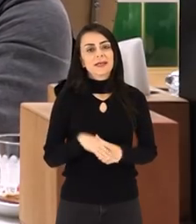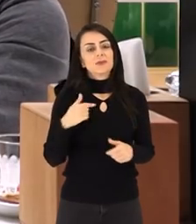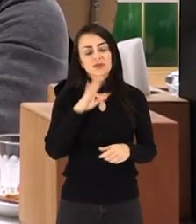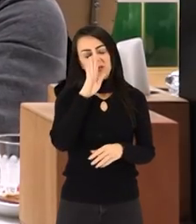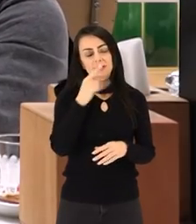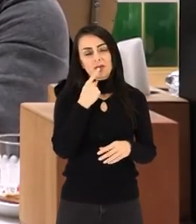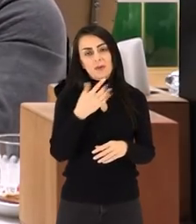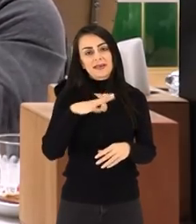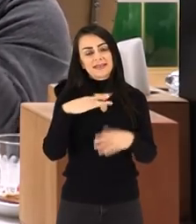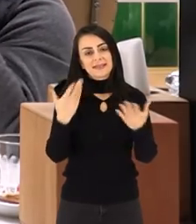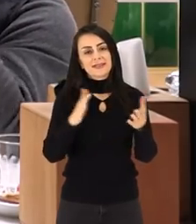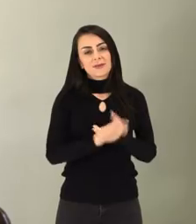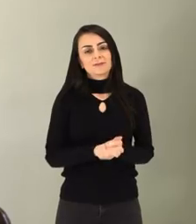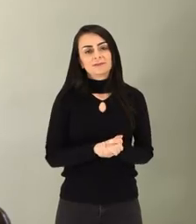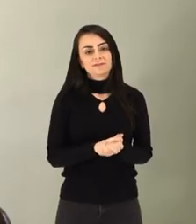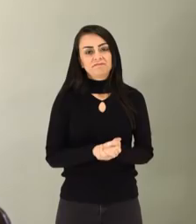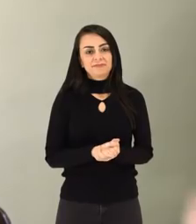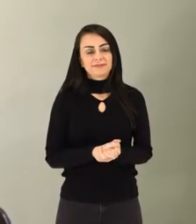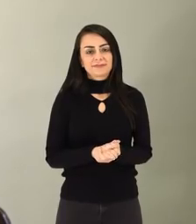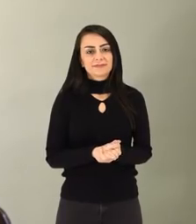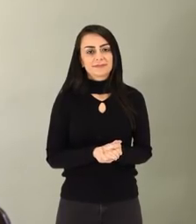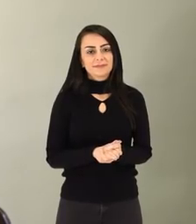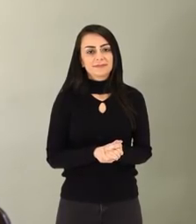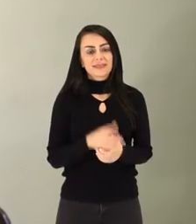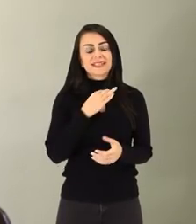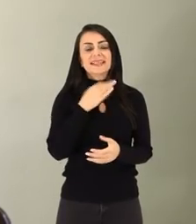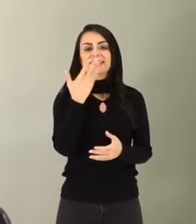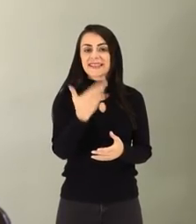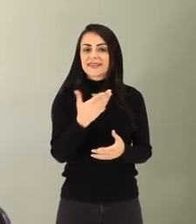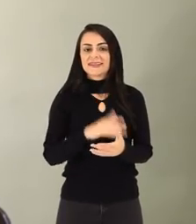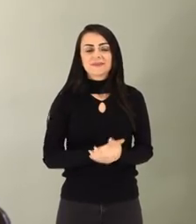yaptın. Yok, bunu ciddi söylemek istedim, öyle hissettiğim için.